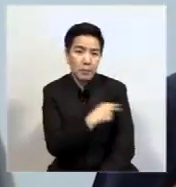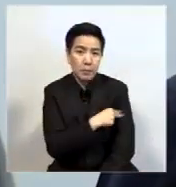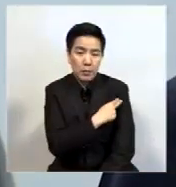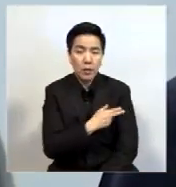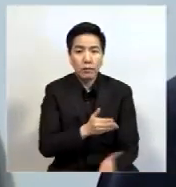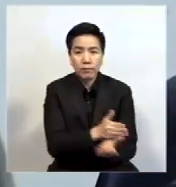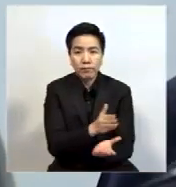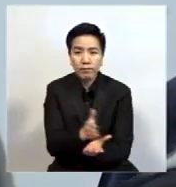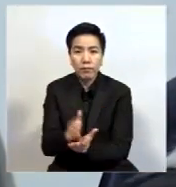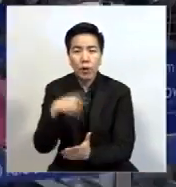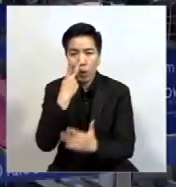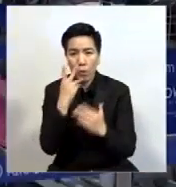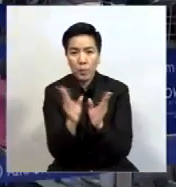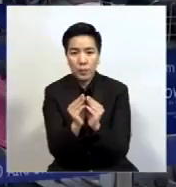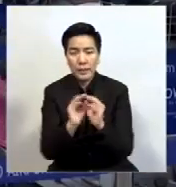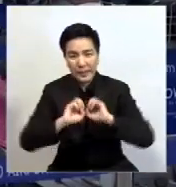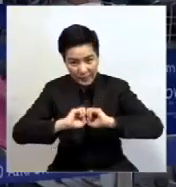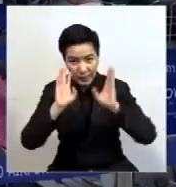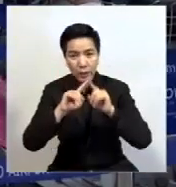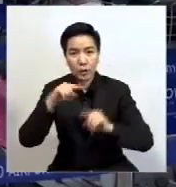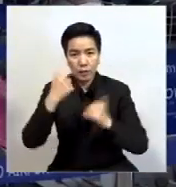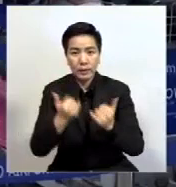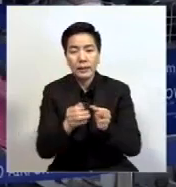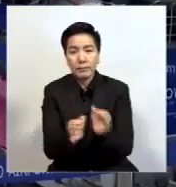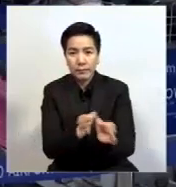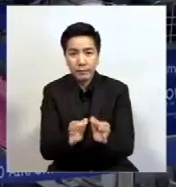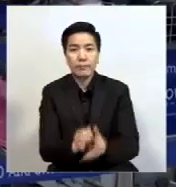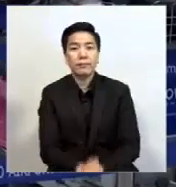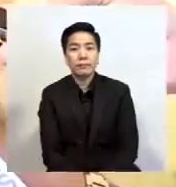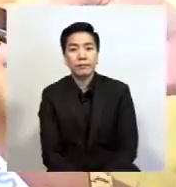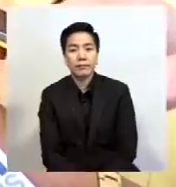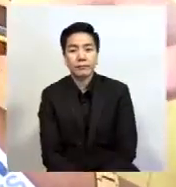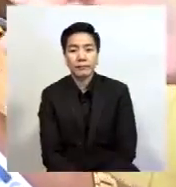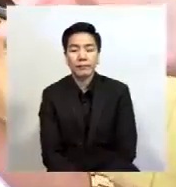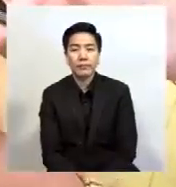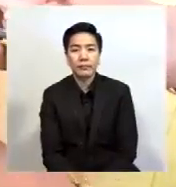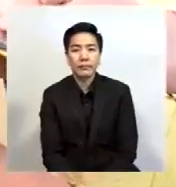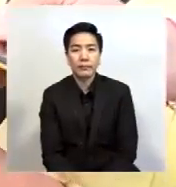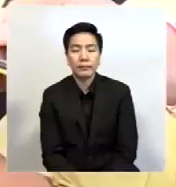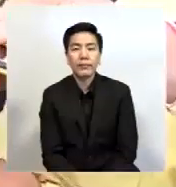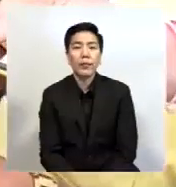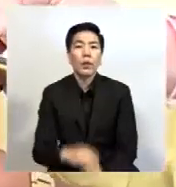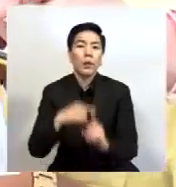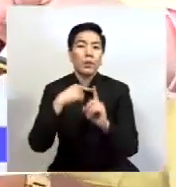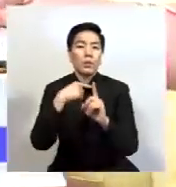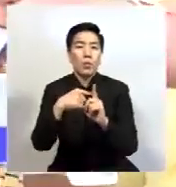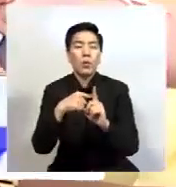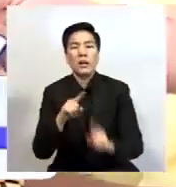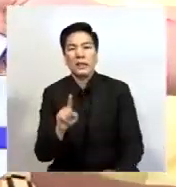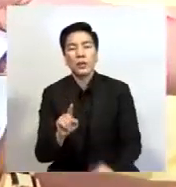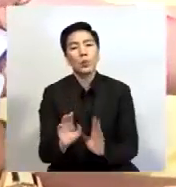ชี่ยวชาญก่อนหลังการประชุมจะมีความชัดเจนค่ะ เราก็บวกหนึ่งไว้ก่อนดีกว่านะ